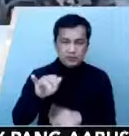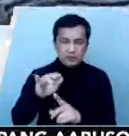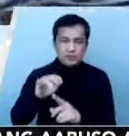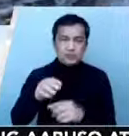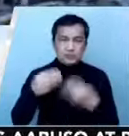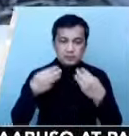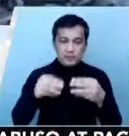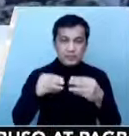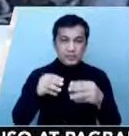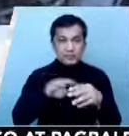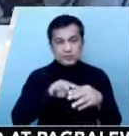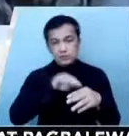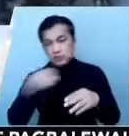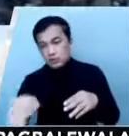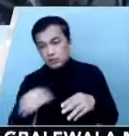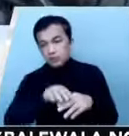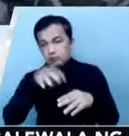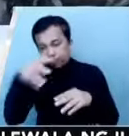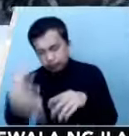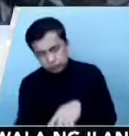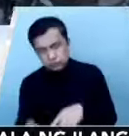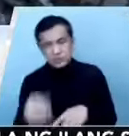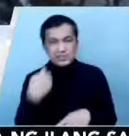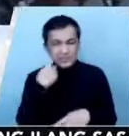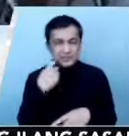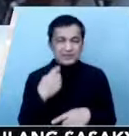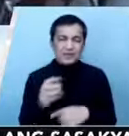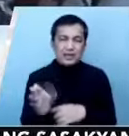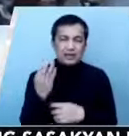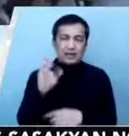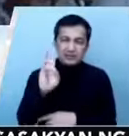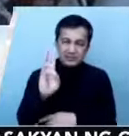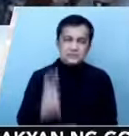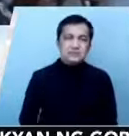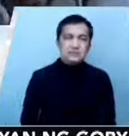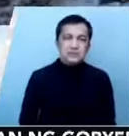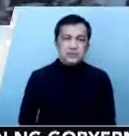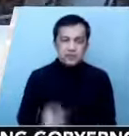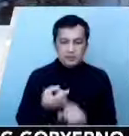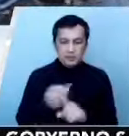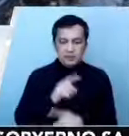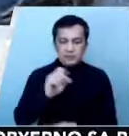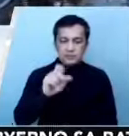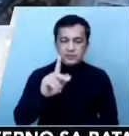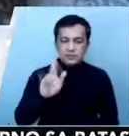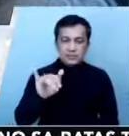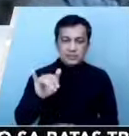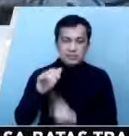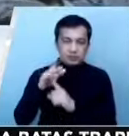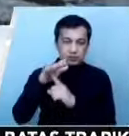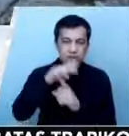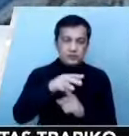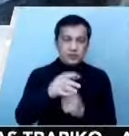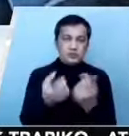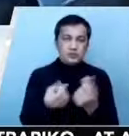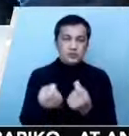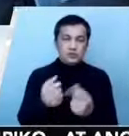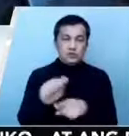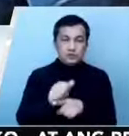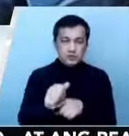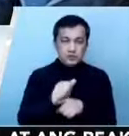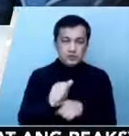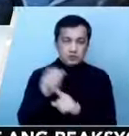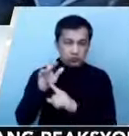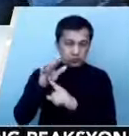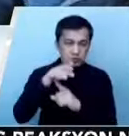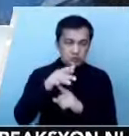City pasado alas 6 kaninang umaga. Galing sa Sangley Point Naval Base ang helicopter at nagsasagawa ng training flight nang